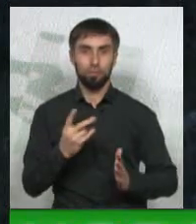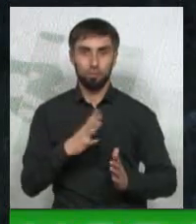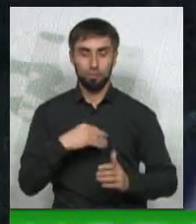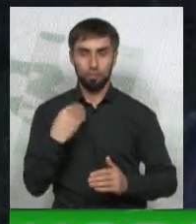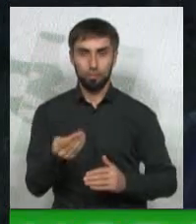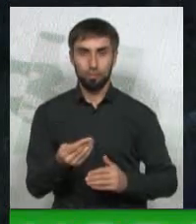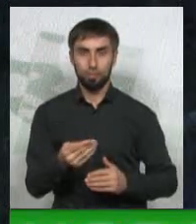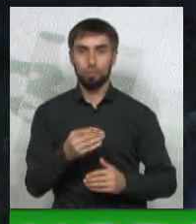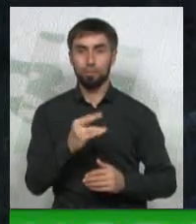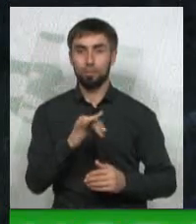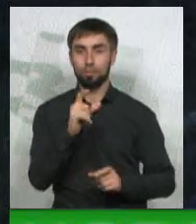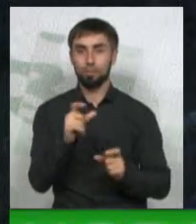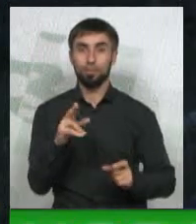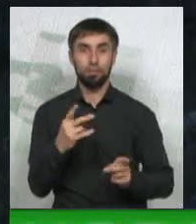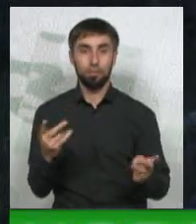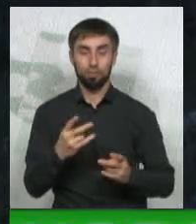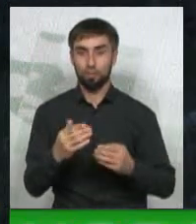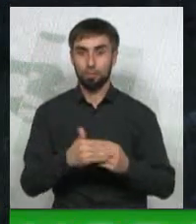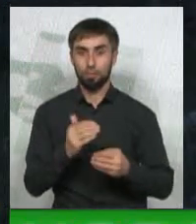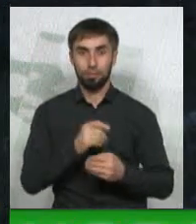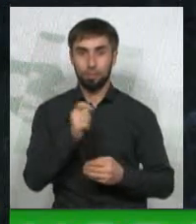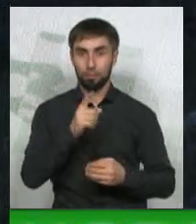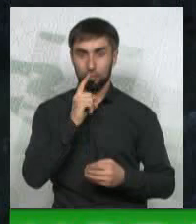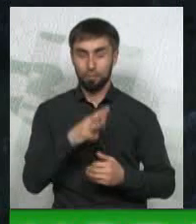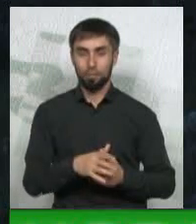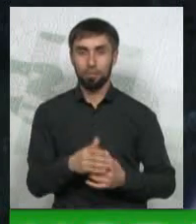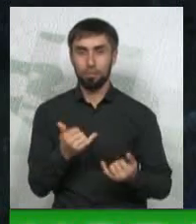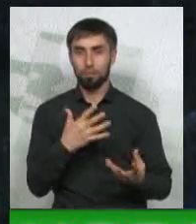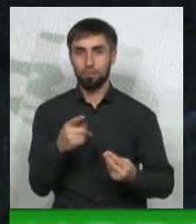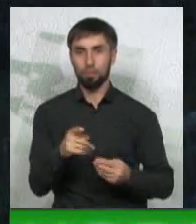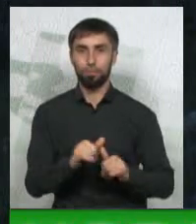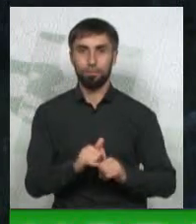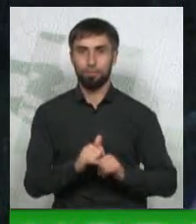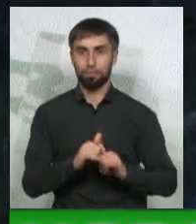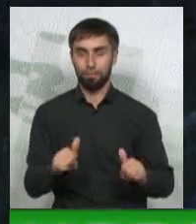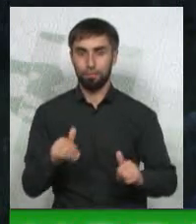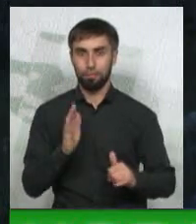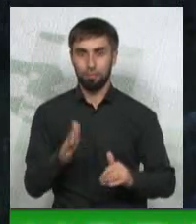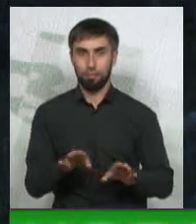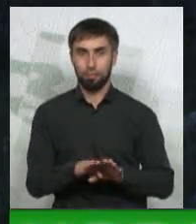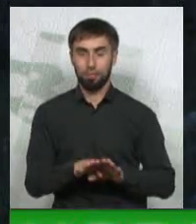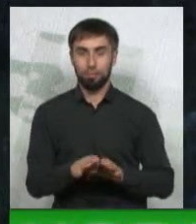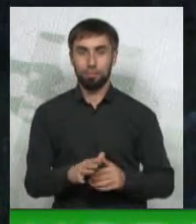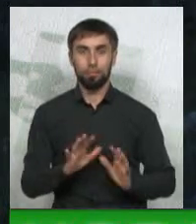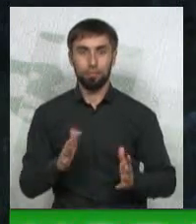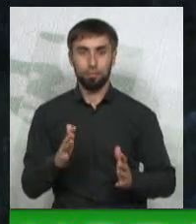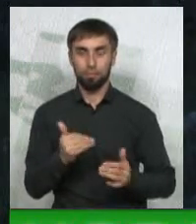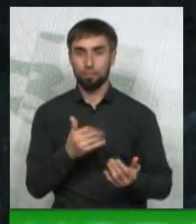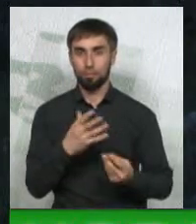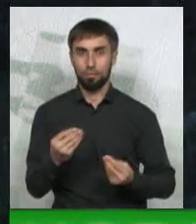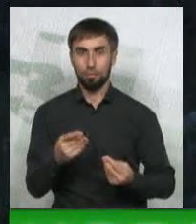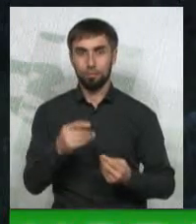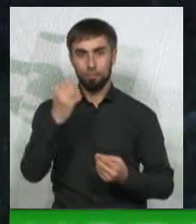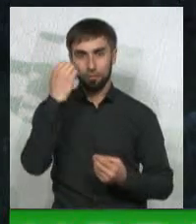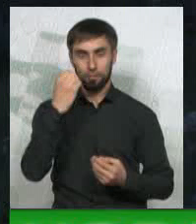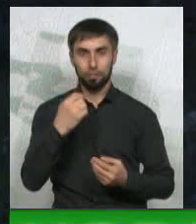дядь. Ага, на ши дуаш без того, что тазер, ох, судой, так на ер учиститься дядь дядь, ер ж, так на ждина пьян,